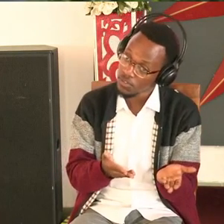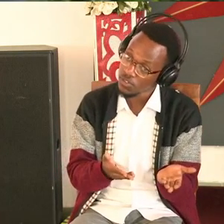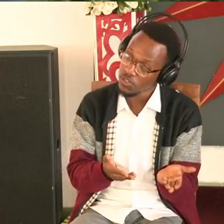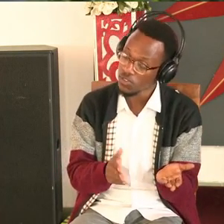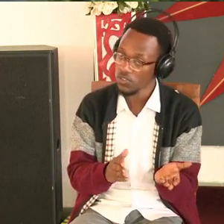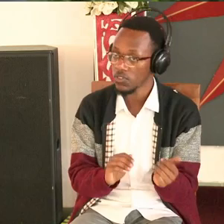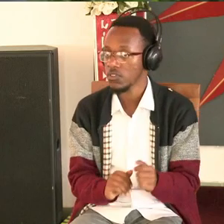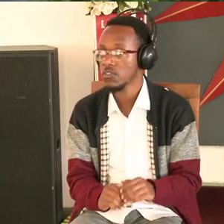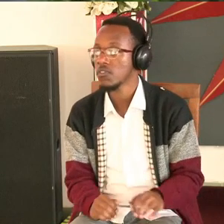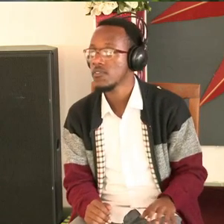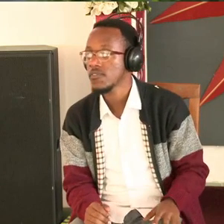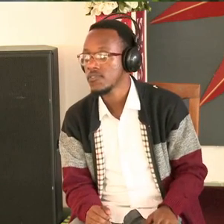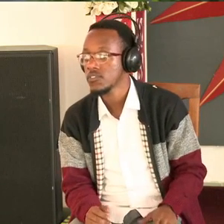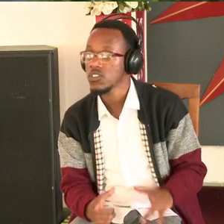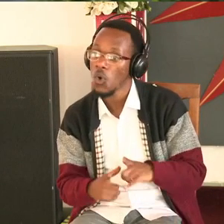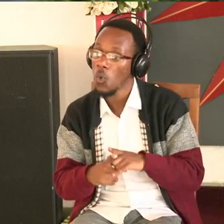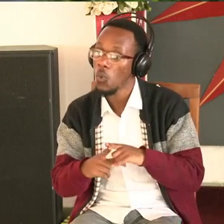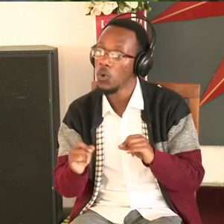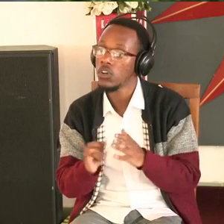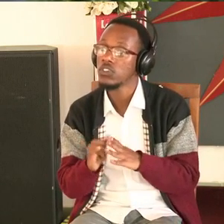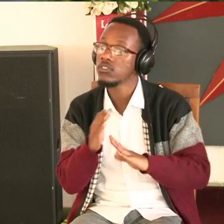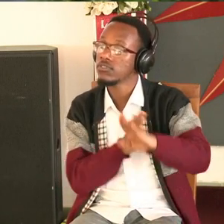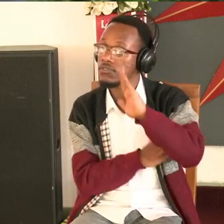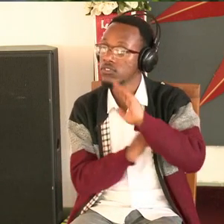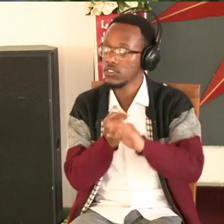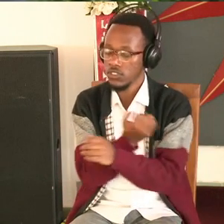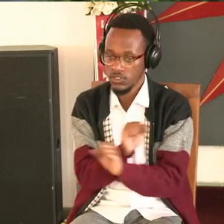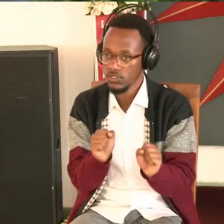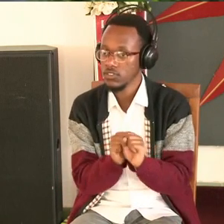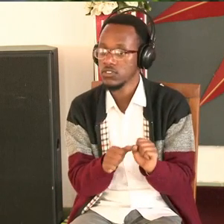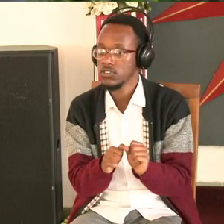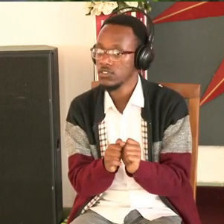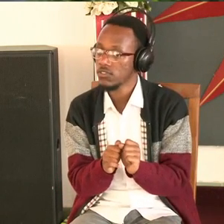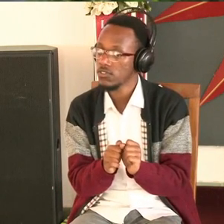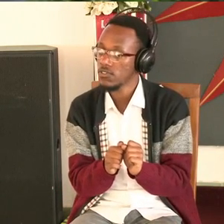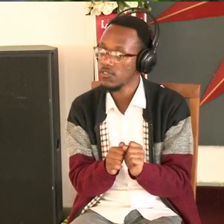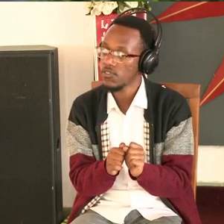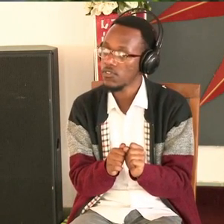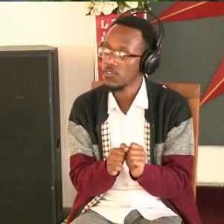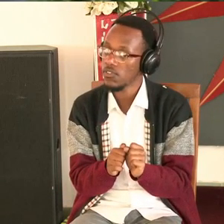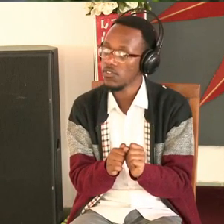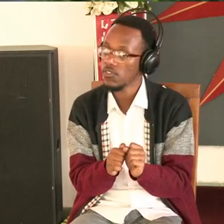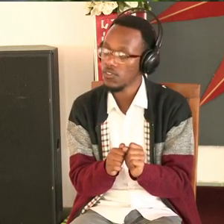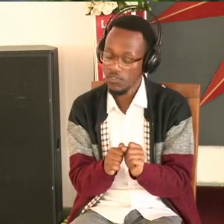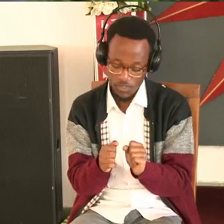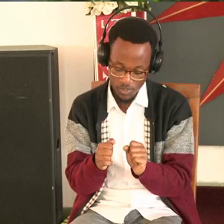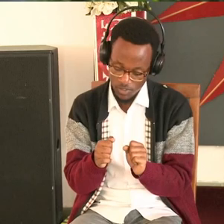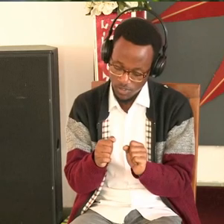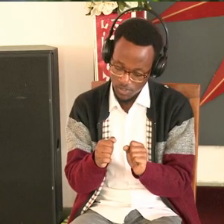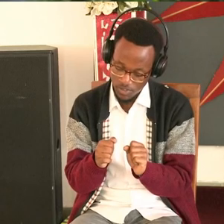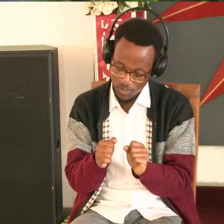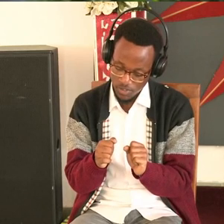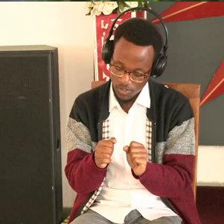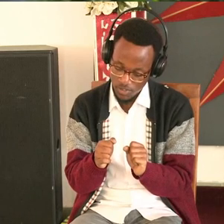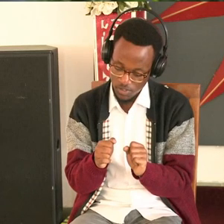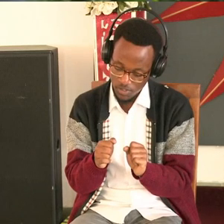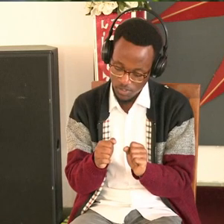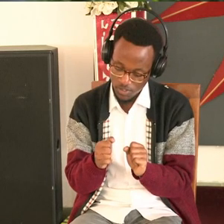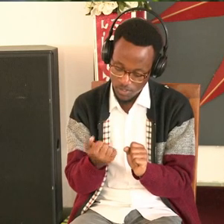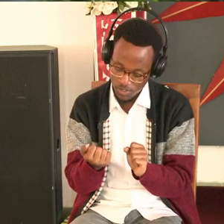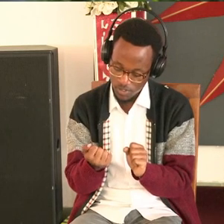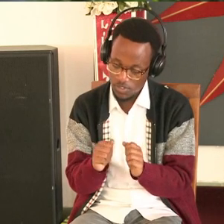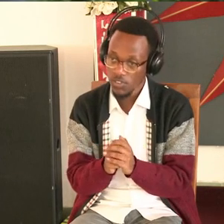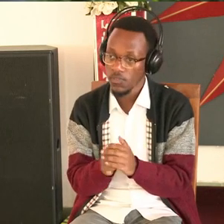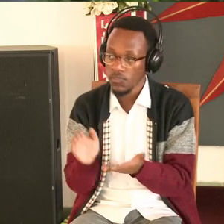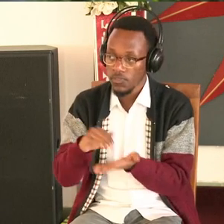du salut ni ryo jambo ry'Imana ry'ubutumwa bwiza dutwara dutangaza kandi